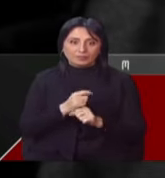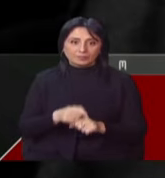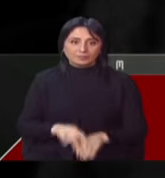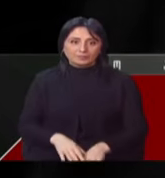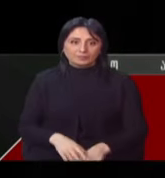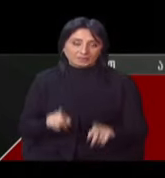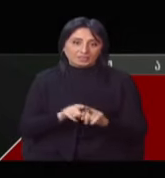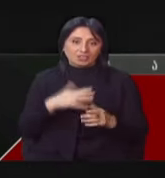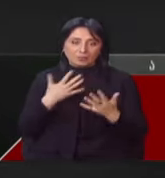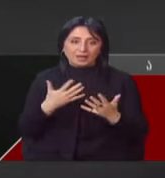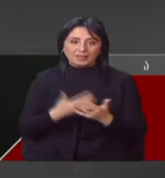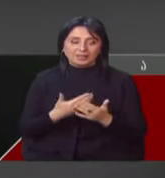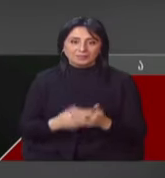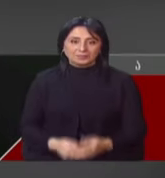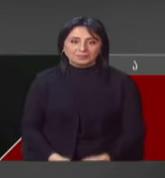ხელობა მეტად.